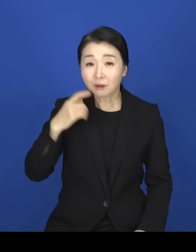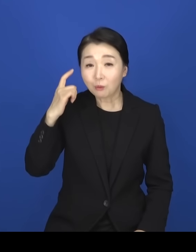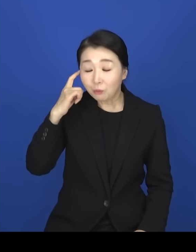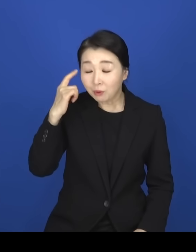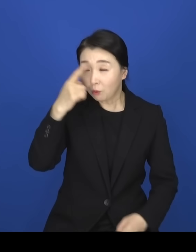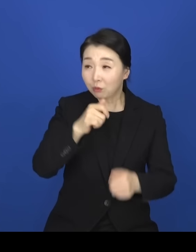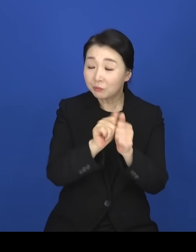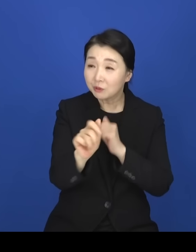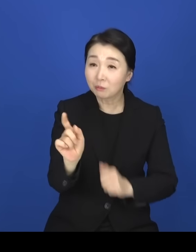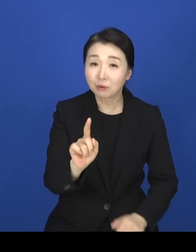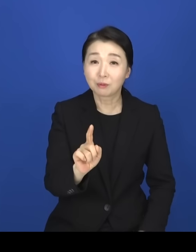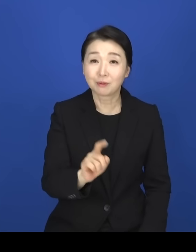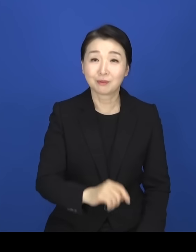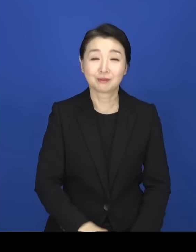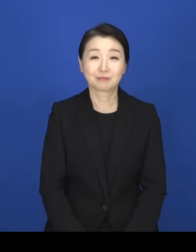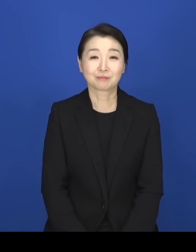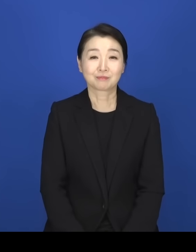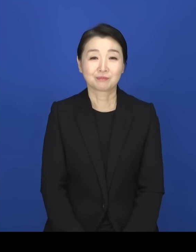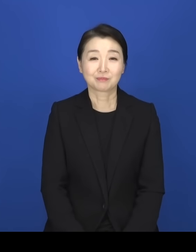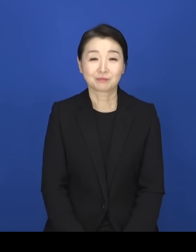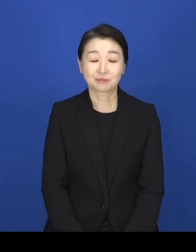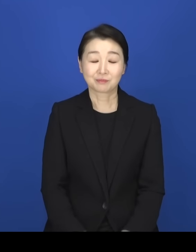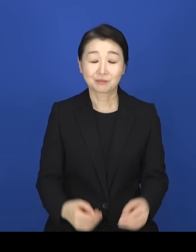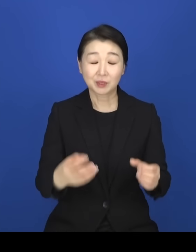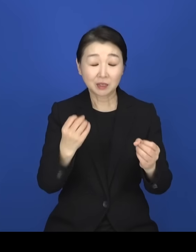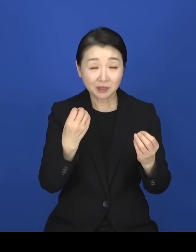거지? 그래서 동기 때 이제 신입 때 이제